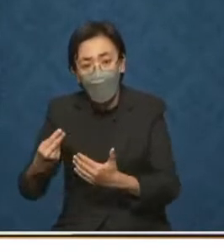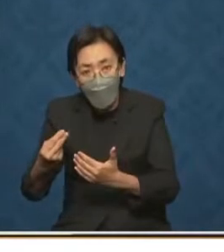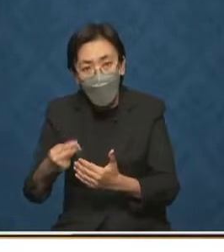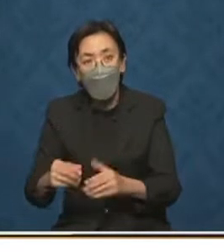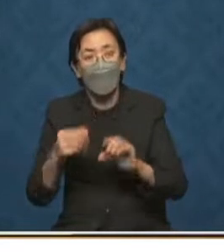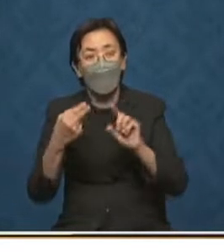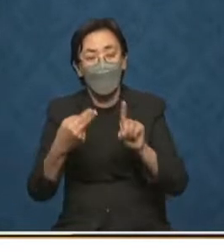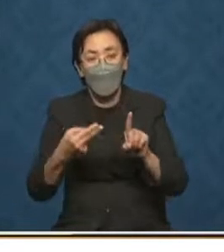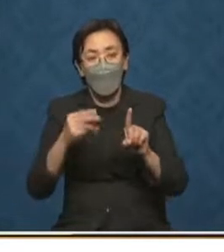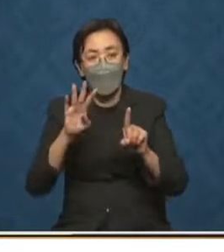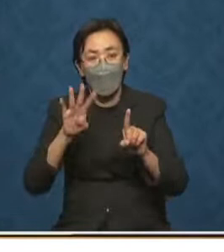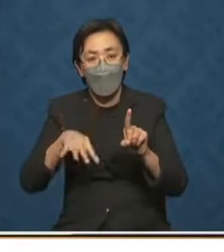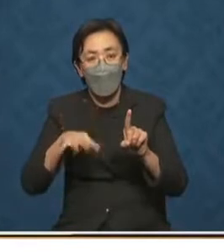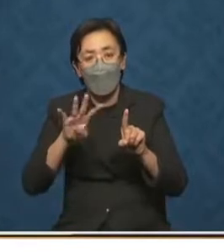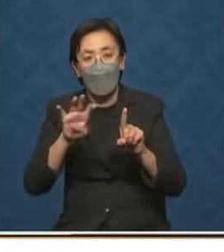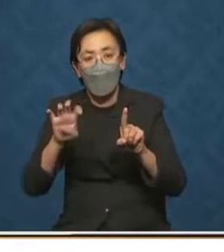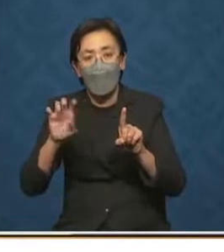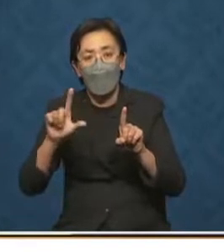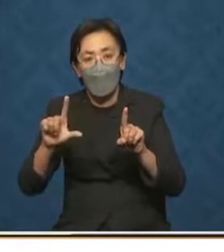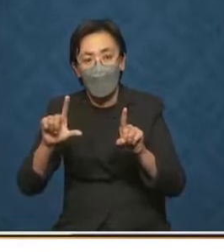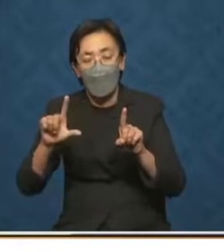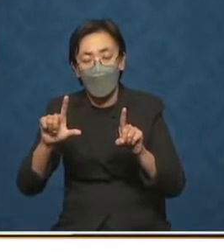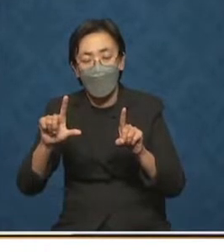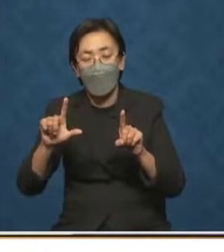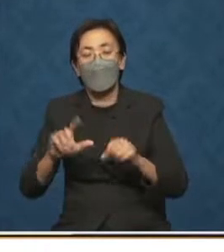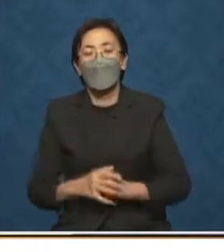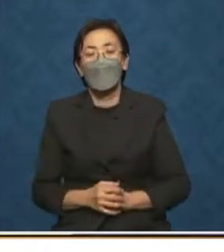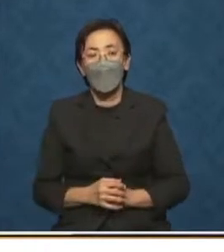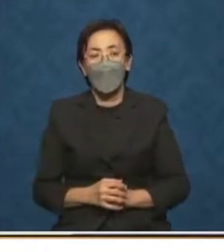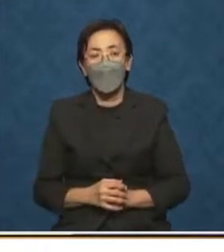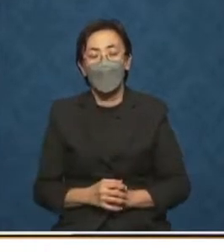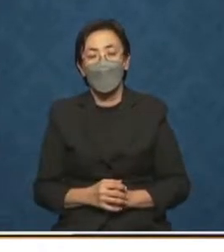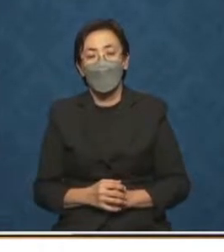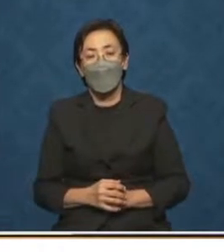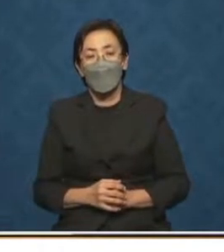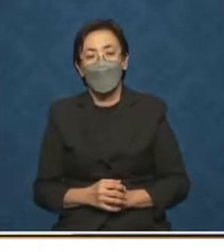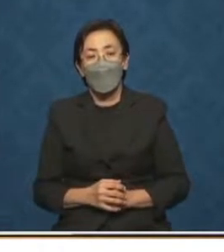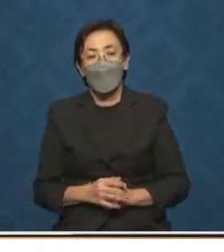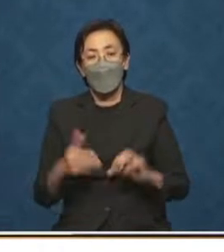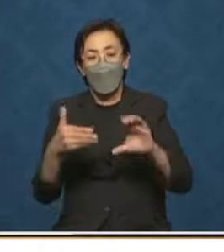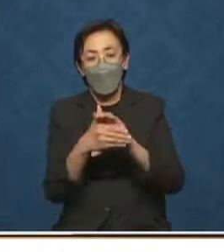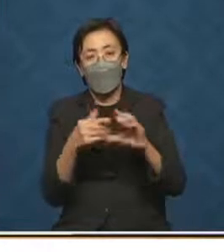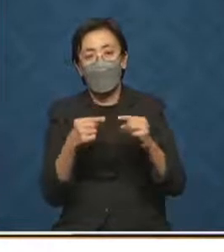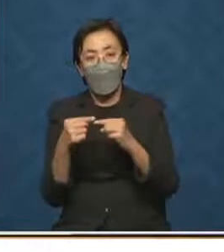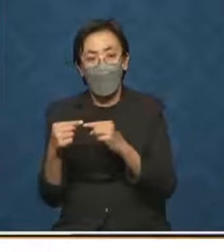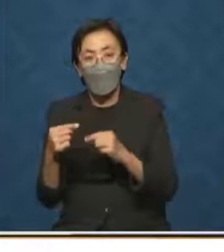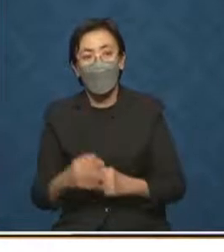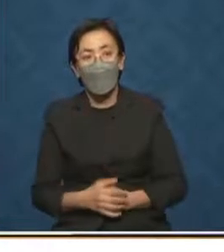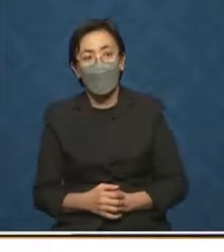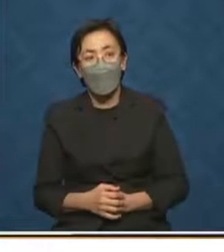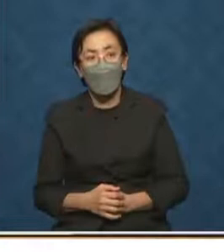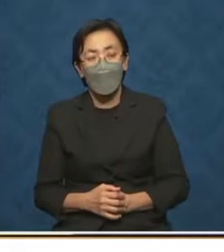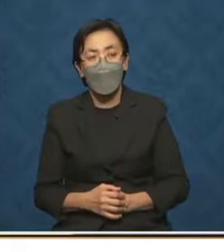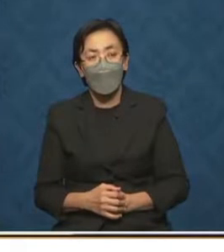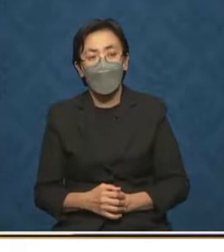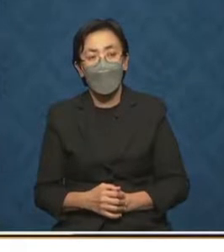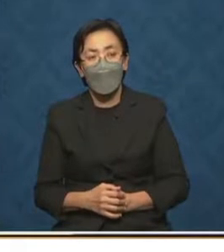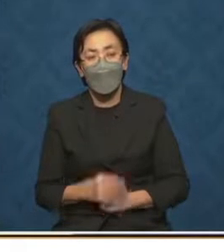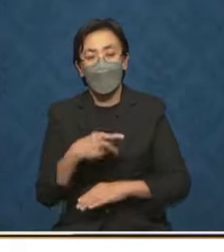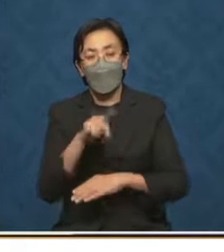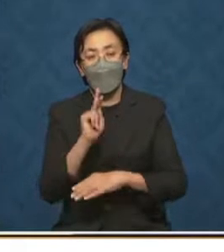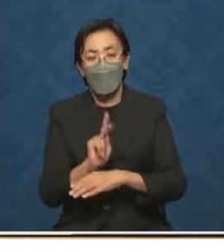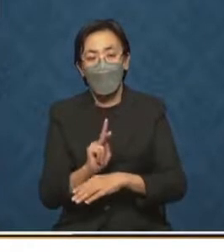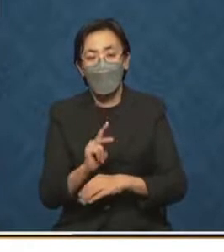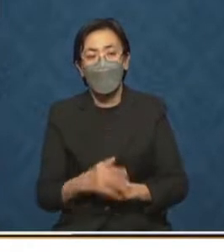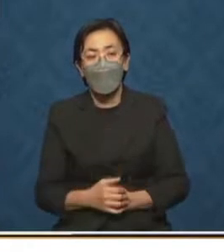400,000 ลานลับบาทขออย่ตัไดตไปครับถาเปทางคร